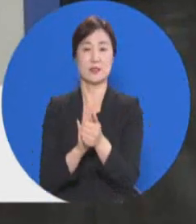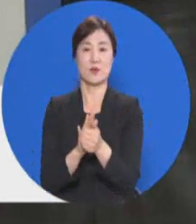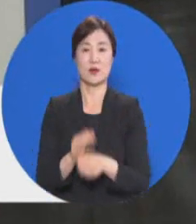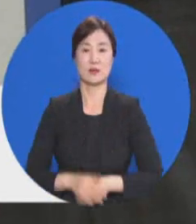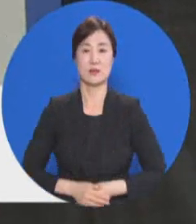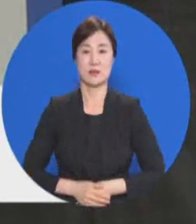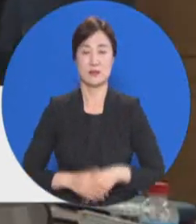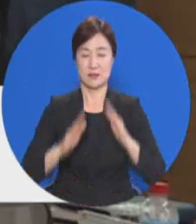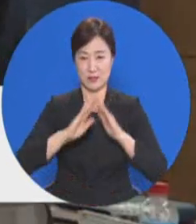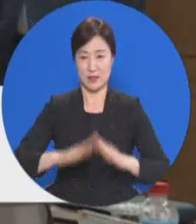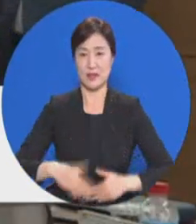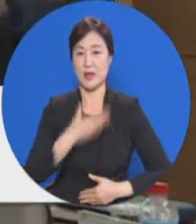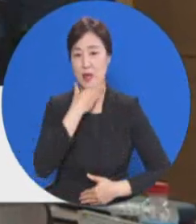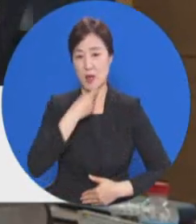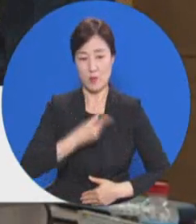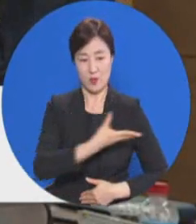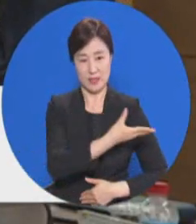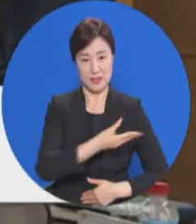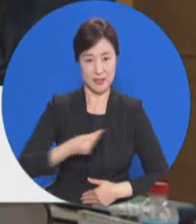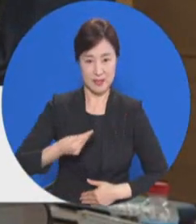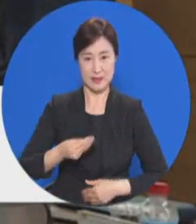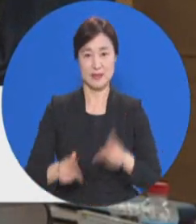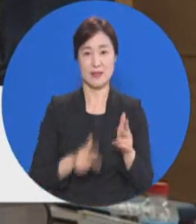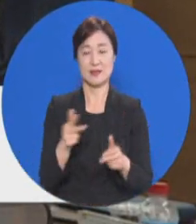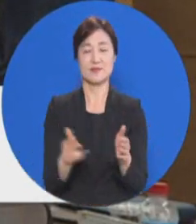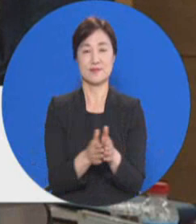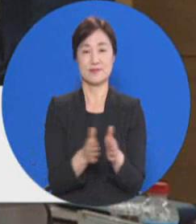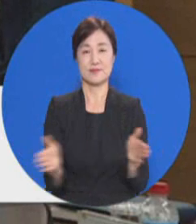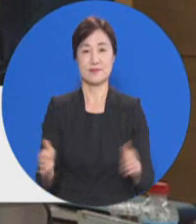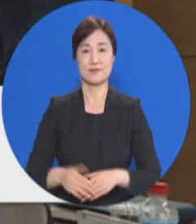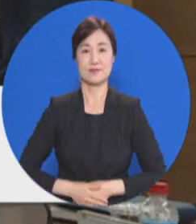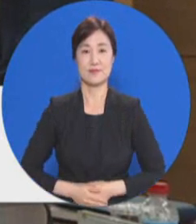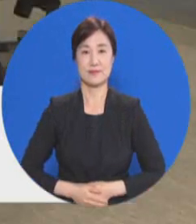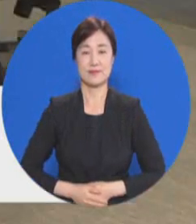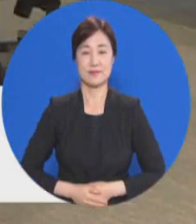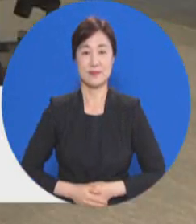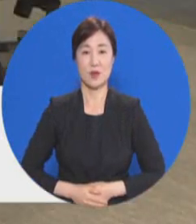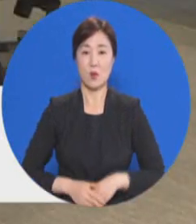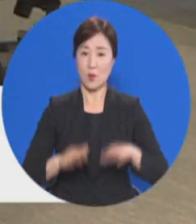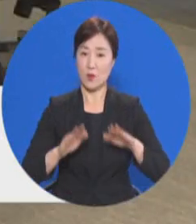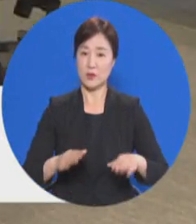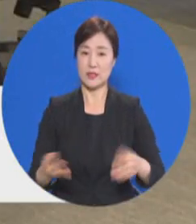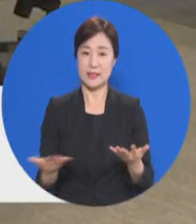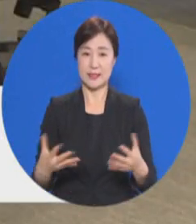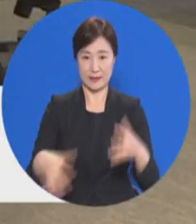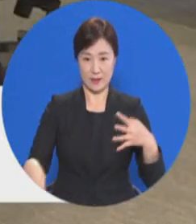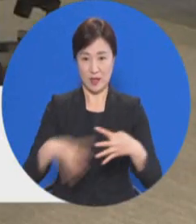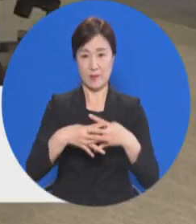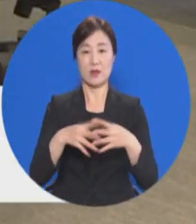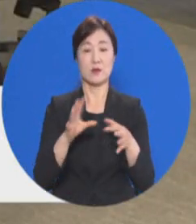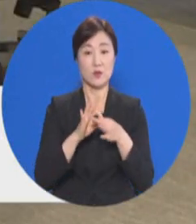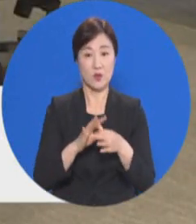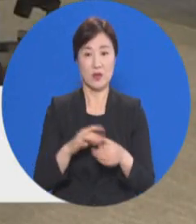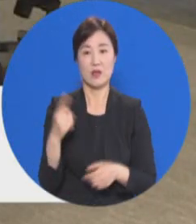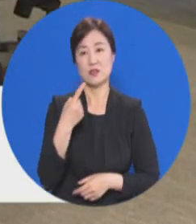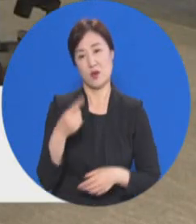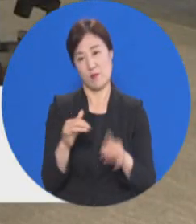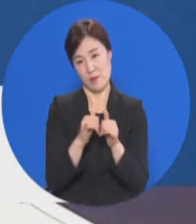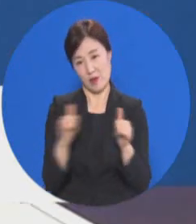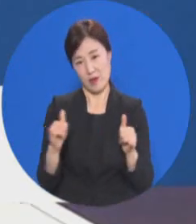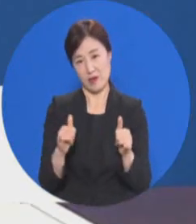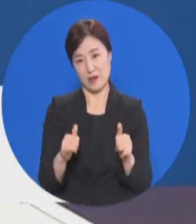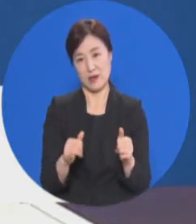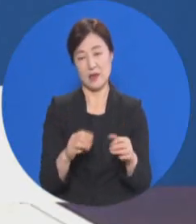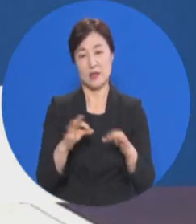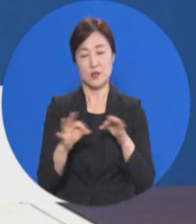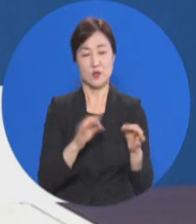전남 행복드림론 사업을 공동 추진하기로 했습니다. 전남도는 이번 업무협약으로 최대 1,000명의 도내